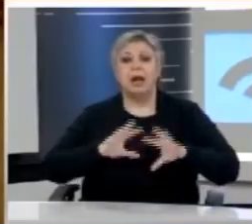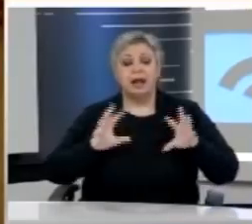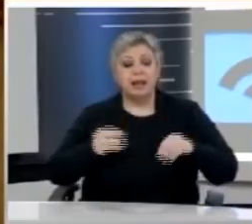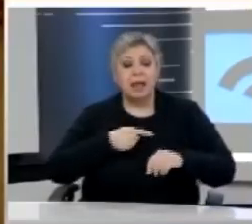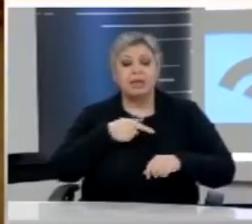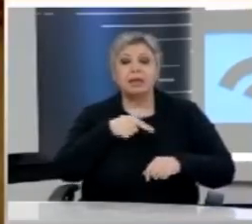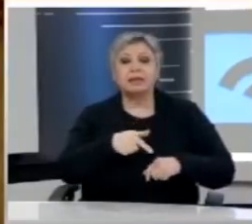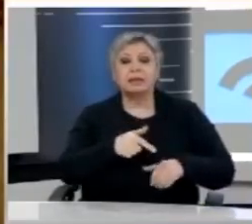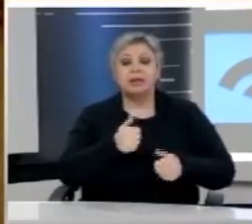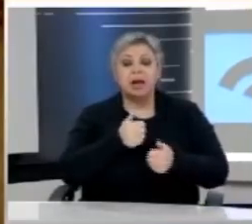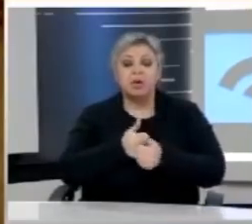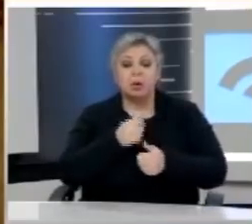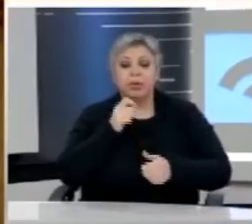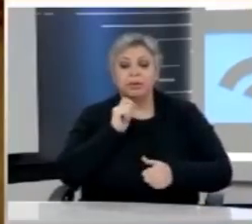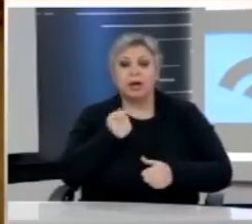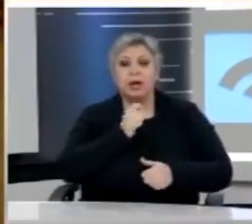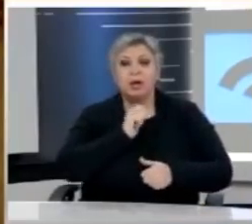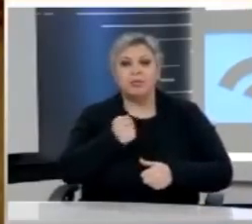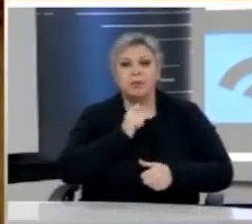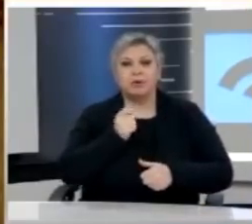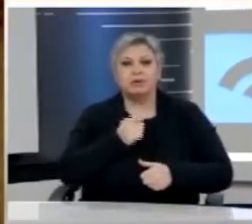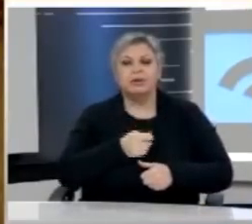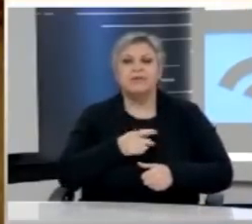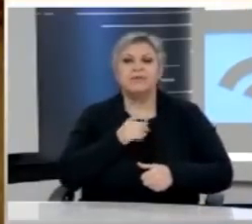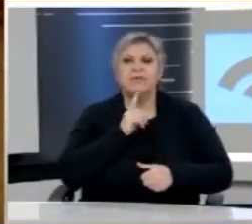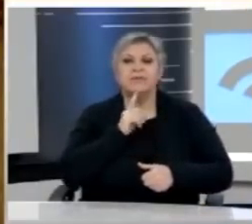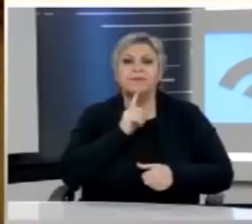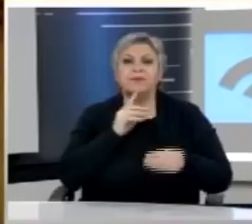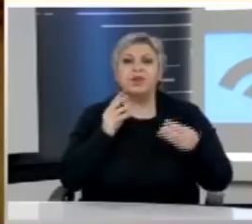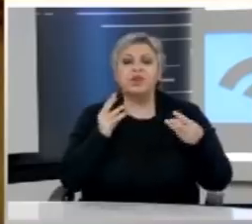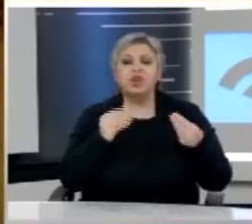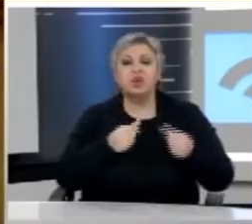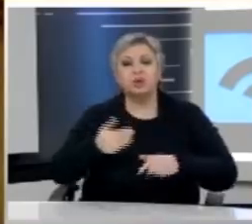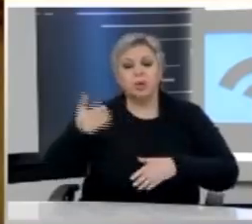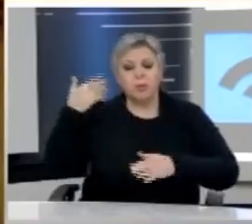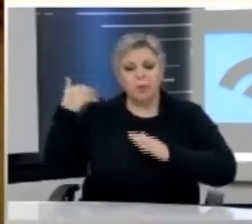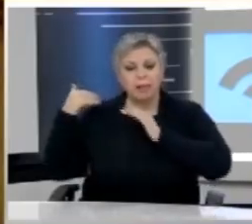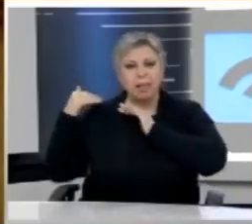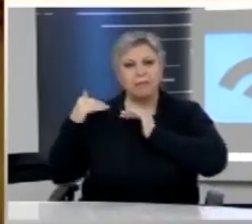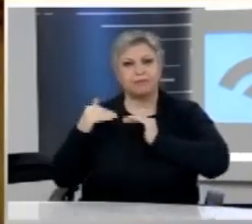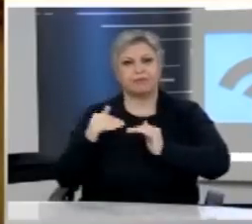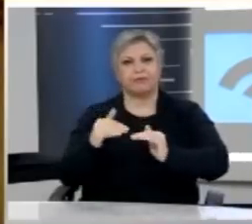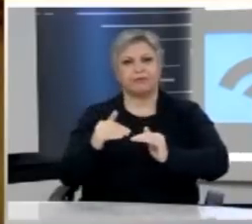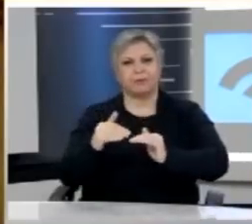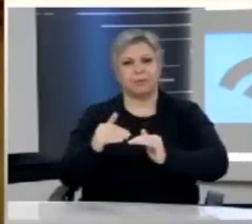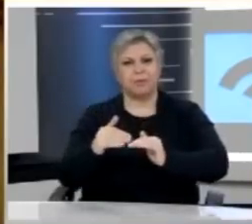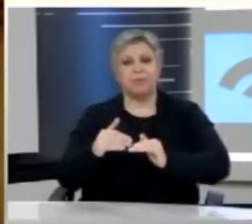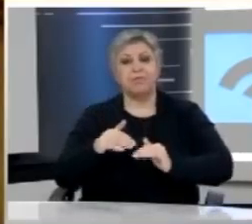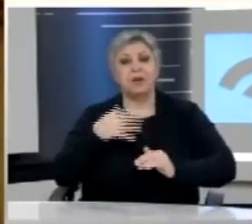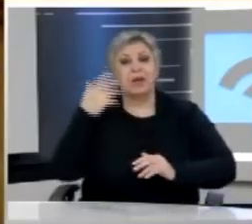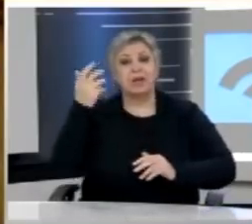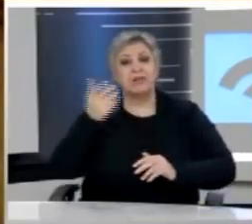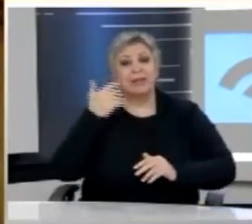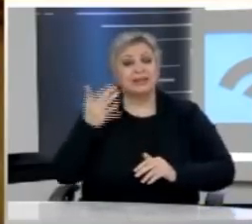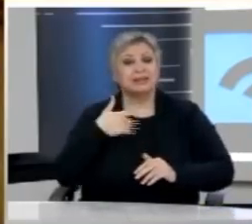πολιτική που ακολουθείτε εσείς τώρα ακριβώς όπως πριν και οι προκάτοχοί σας. Μέχρι και